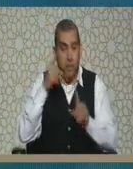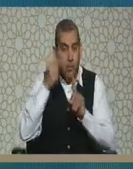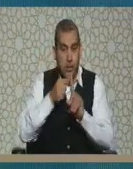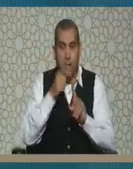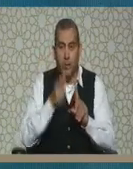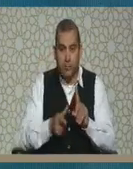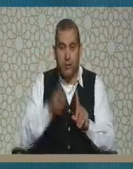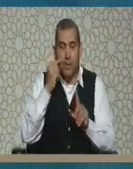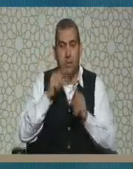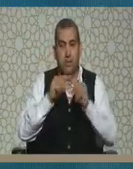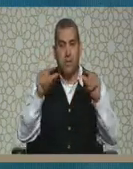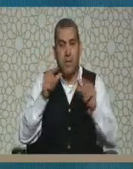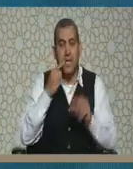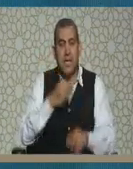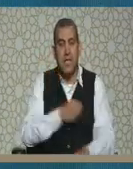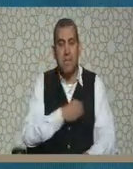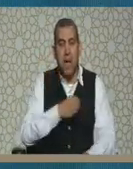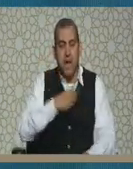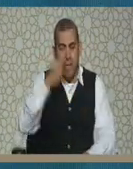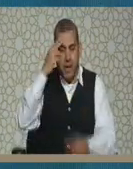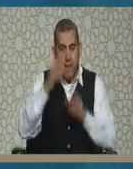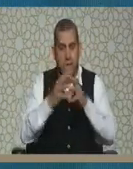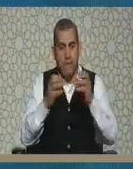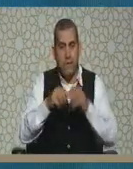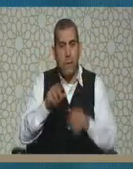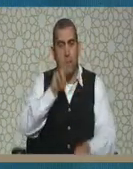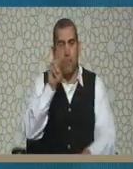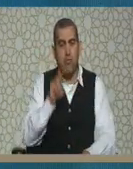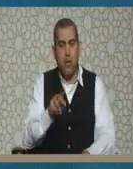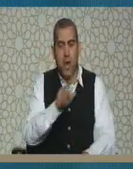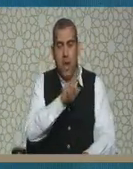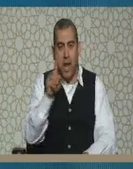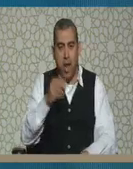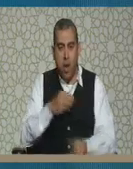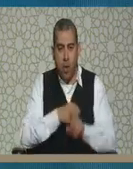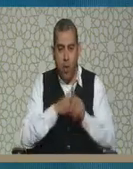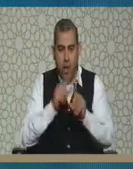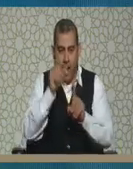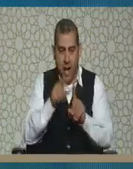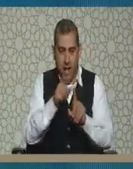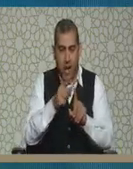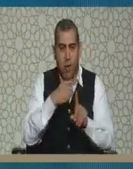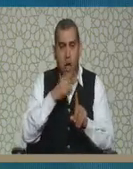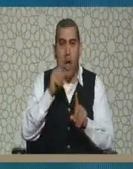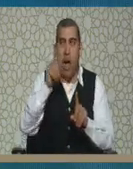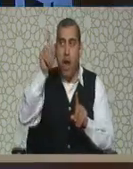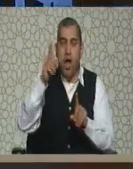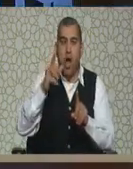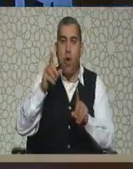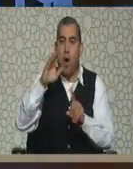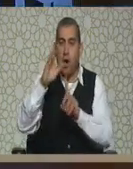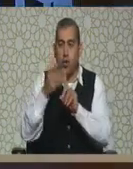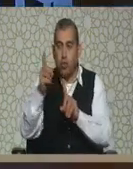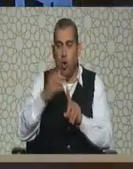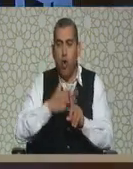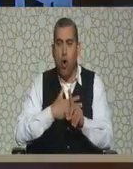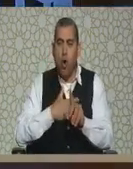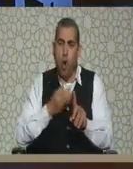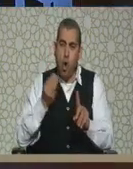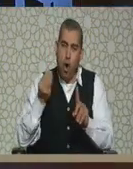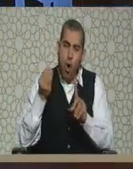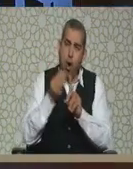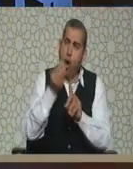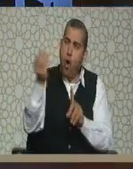تعريف الايمان ماذا لا يؤمن احدكم حتى يكون الله ورسوله احب اليه مما سواهما